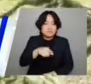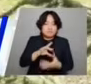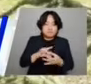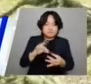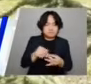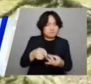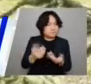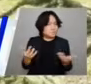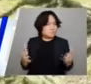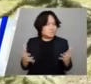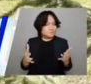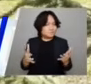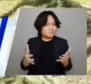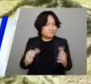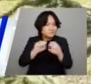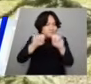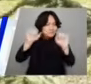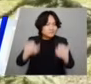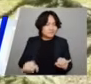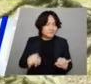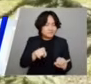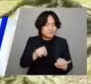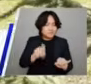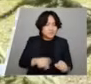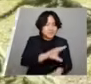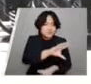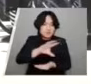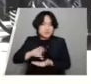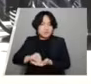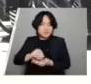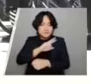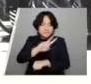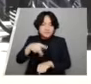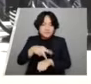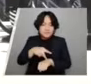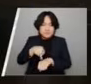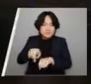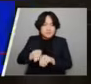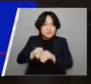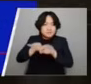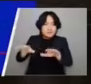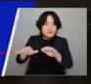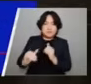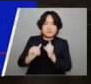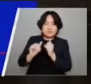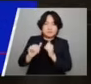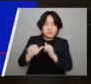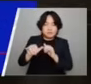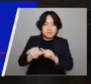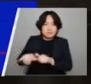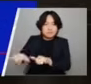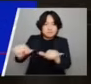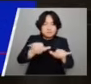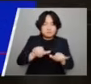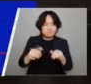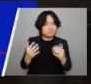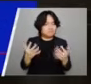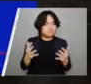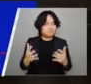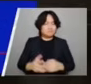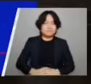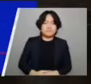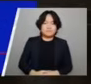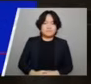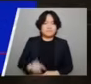siya raw pinagbasihan ng ipinatupad noon ni dating Pangulong Duterte sa buong bansa. Ang kanang kota-kota, sir, mga reward